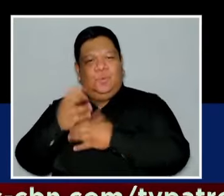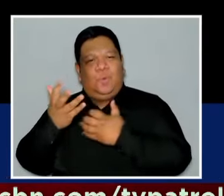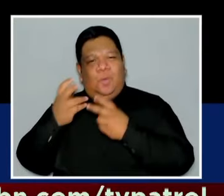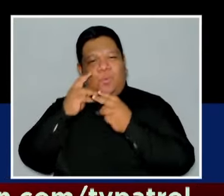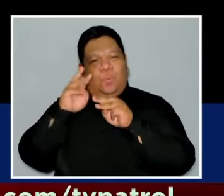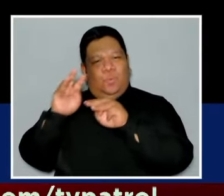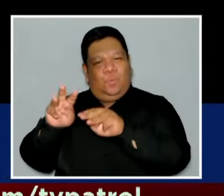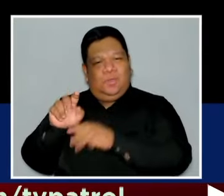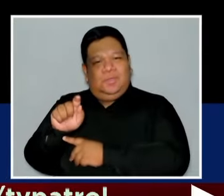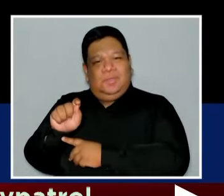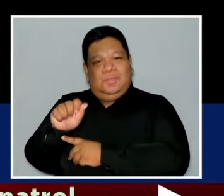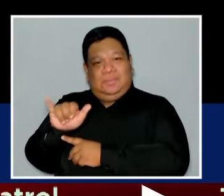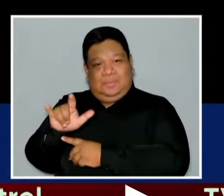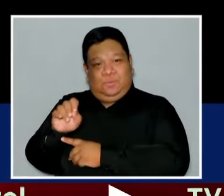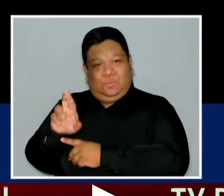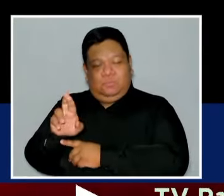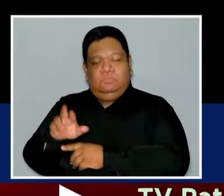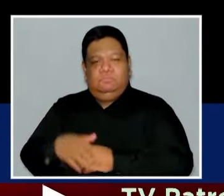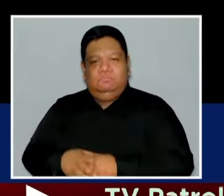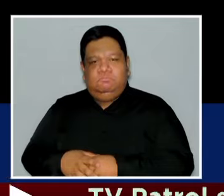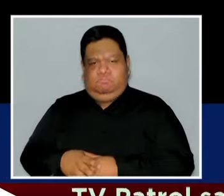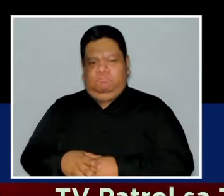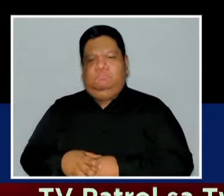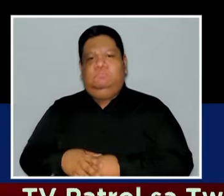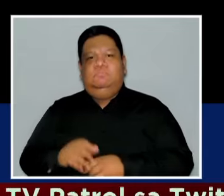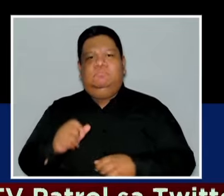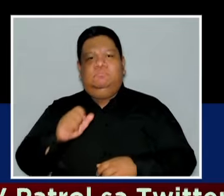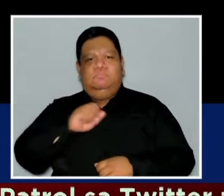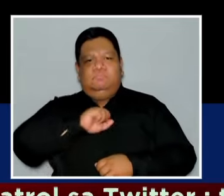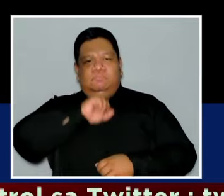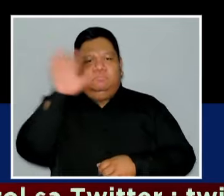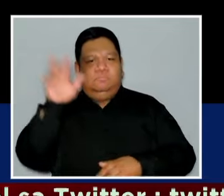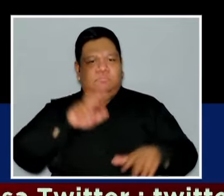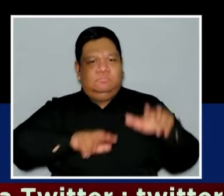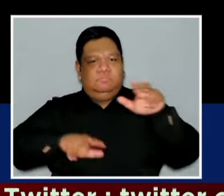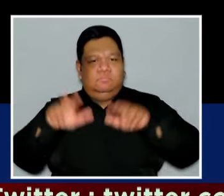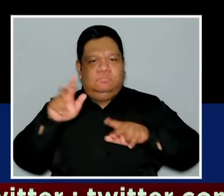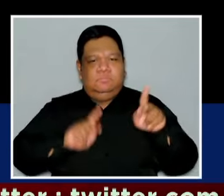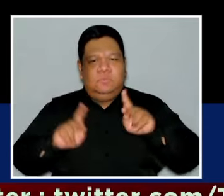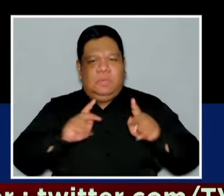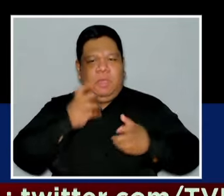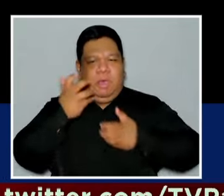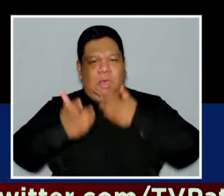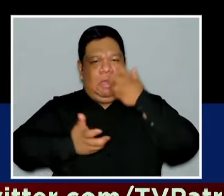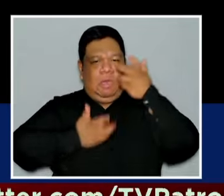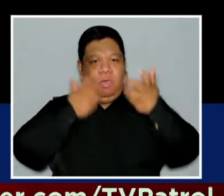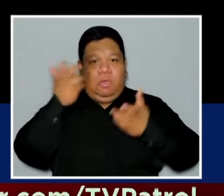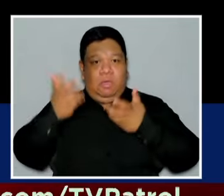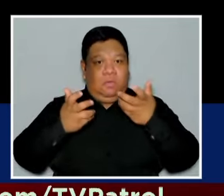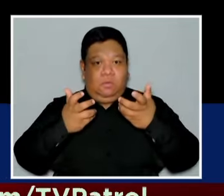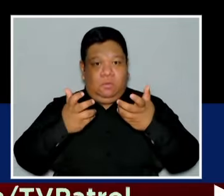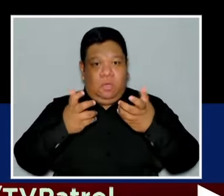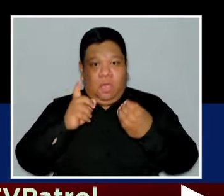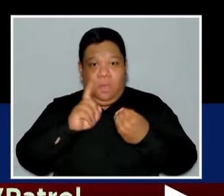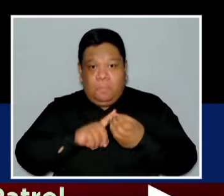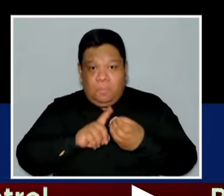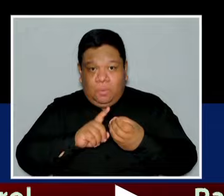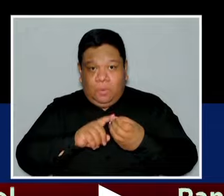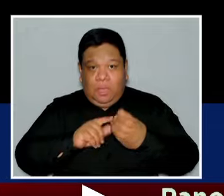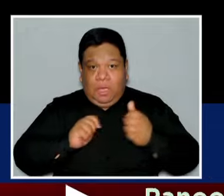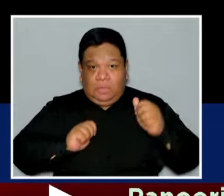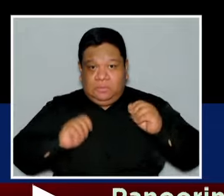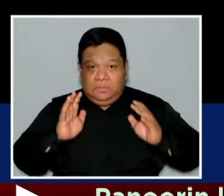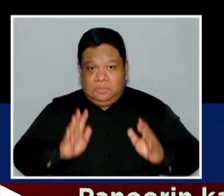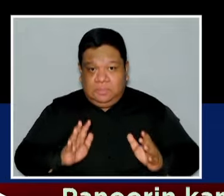Swift. Nagulat sila nang biglang nagsigawan ng mga pasahero sa terminal. Pero hindi artista ang nakita nila sa boarding gate